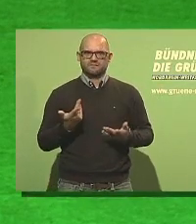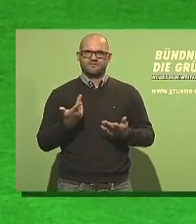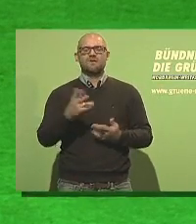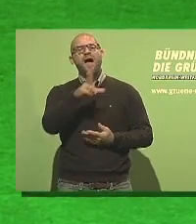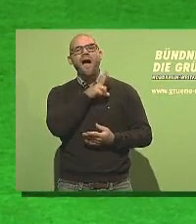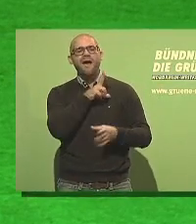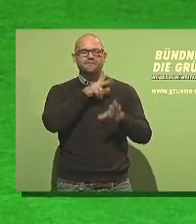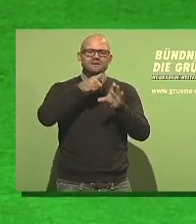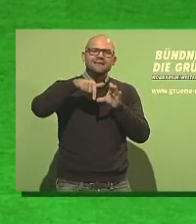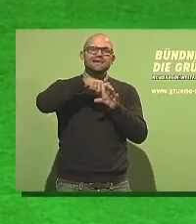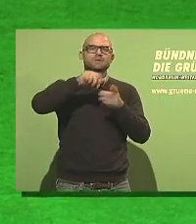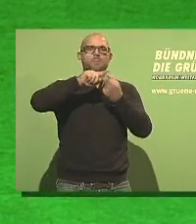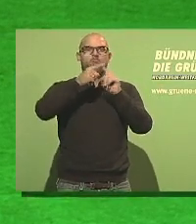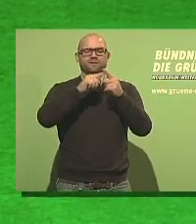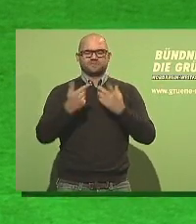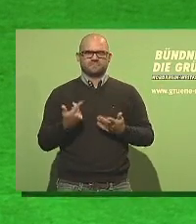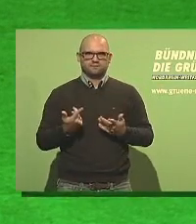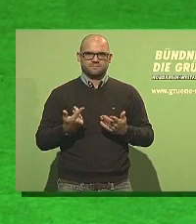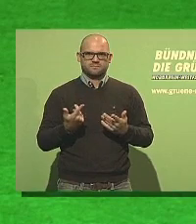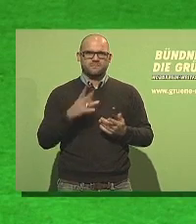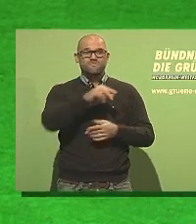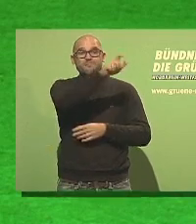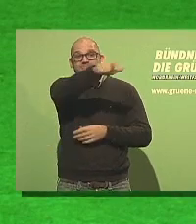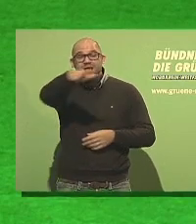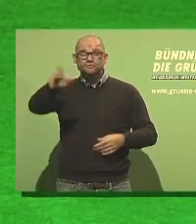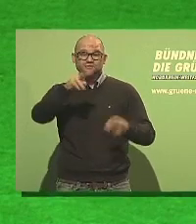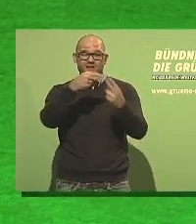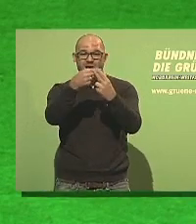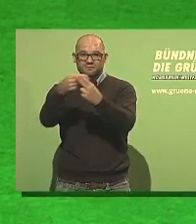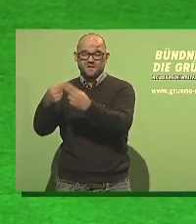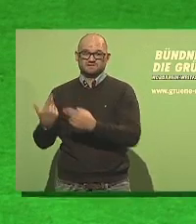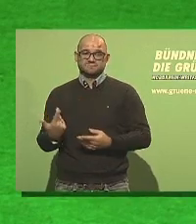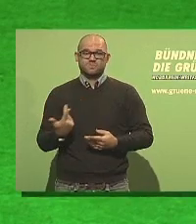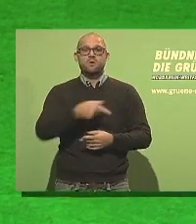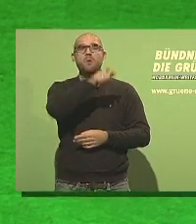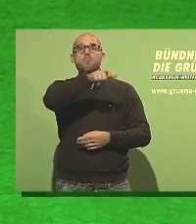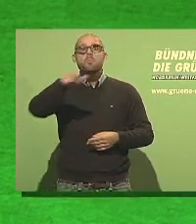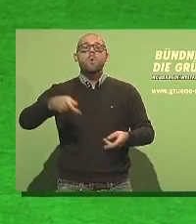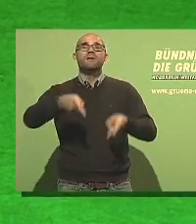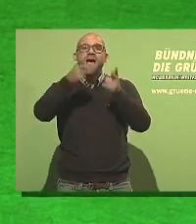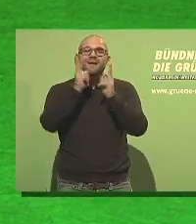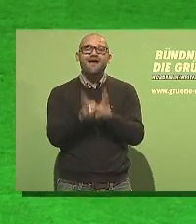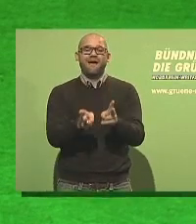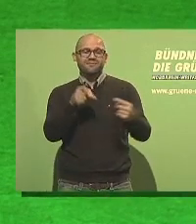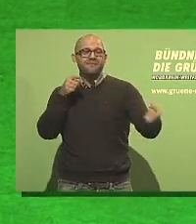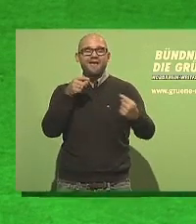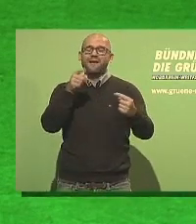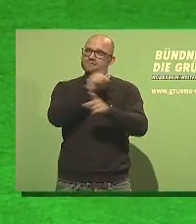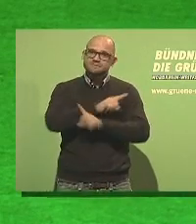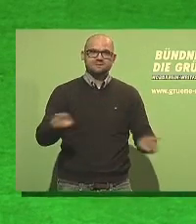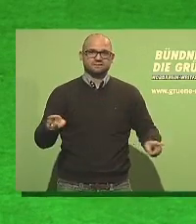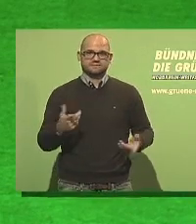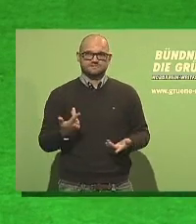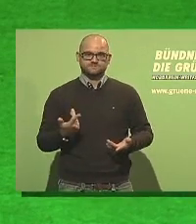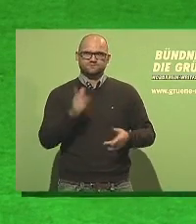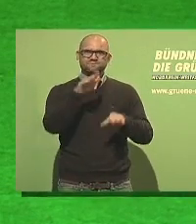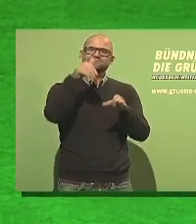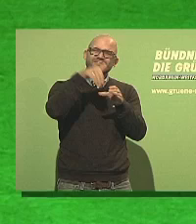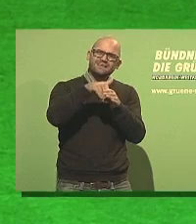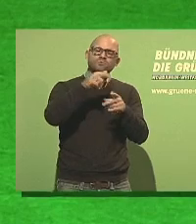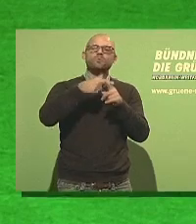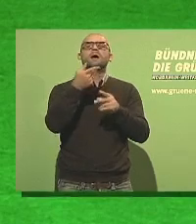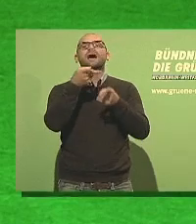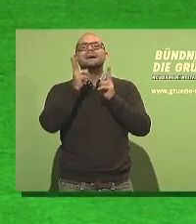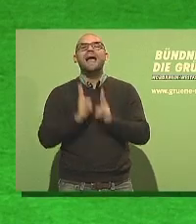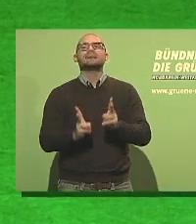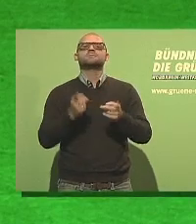dem Sicherheitsbedürfnis der Menschen Rechnung trägt und die Bürgerinnenrechte nicht dagegen ausspielt. Für diesen innen- und rechtspolitischen Neuanfang,